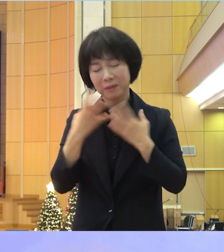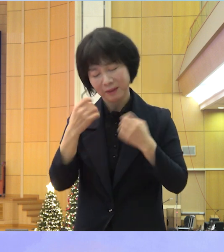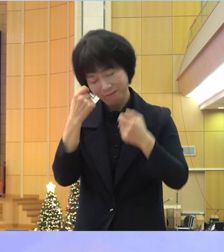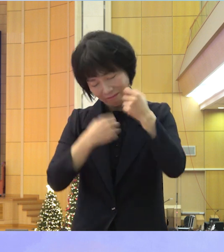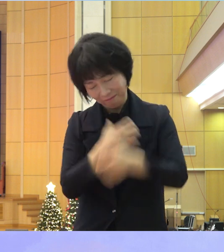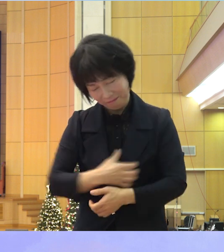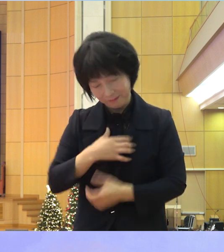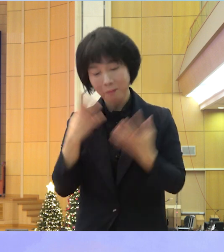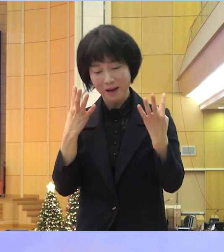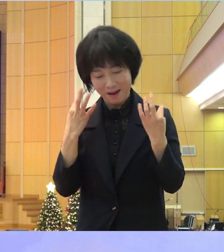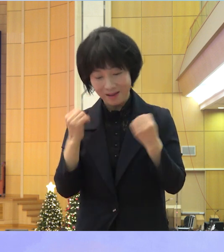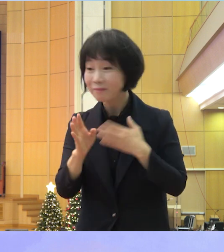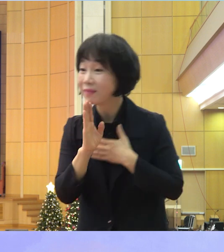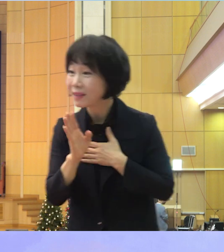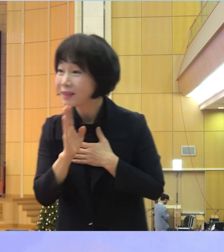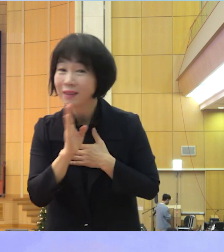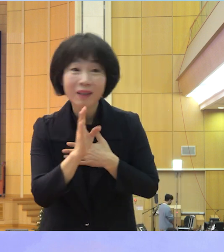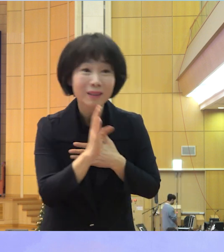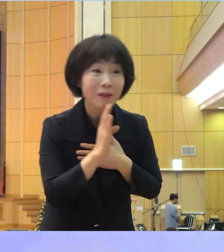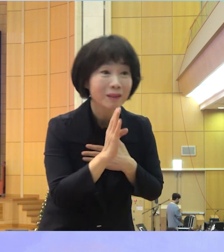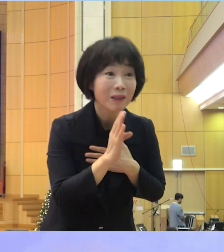끝나고, 성경에도 보니까